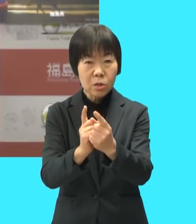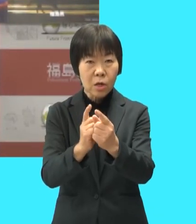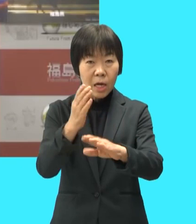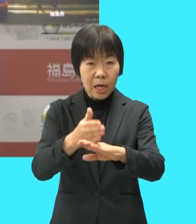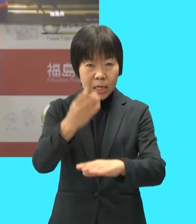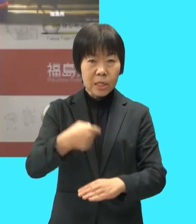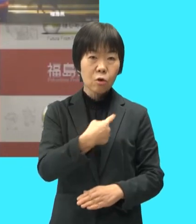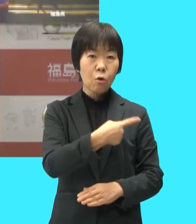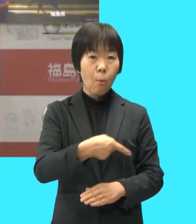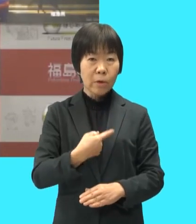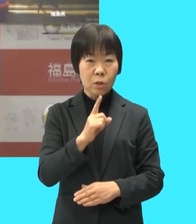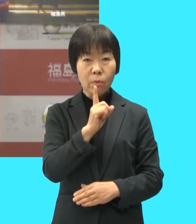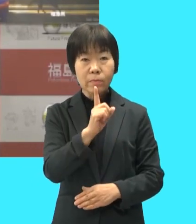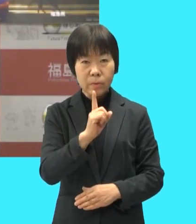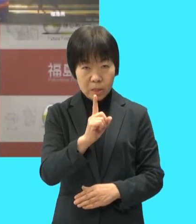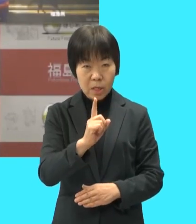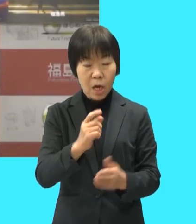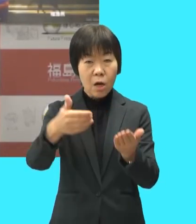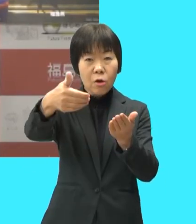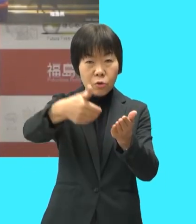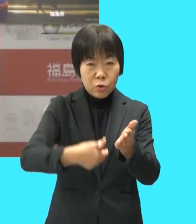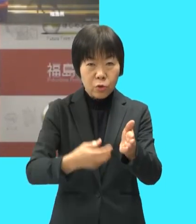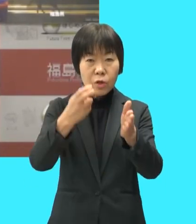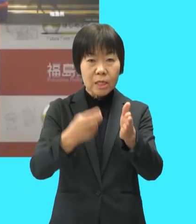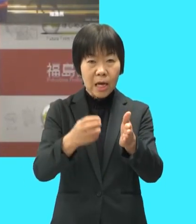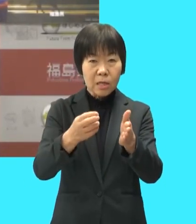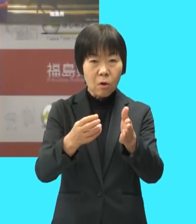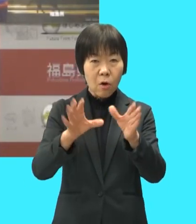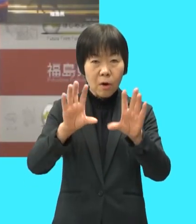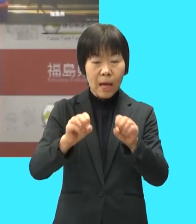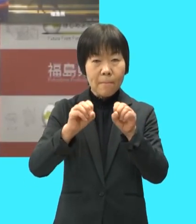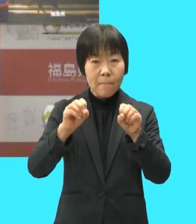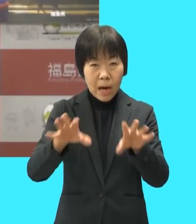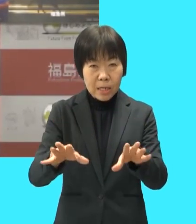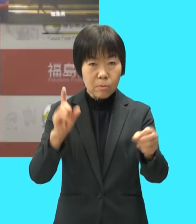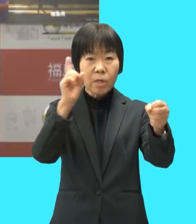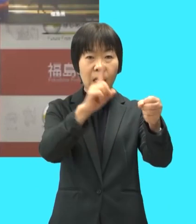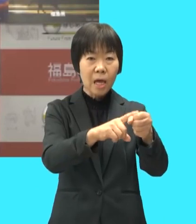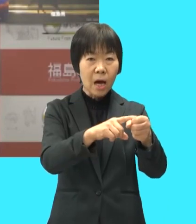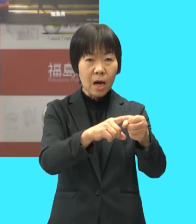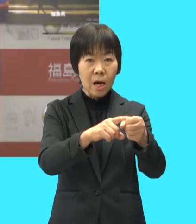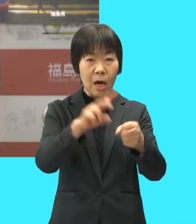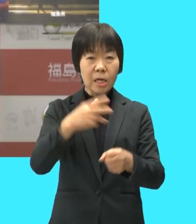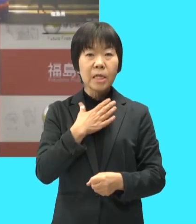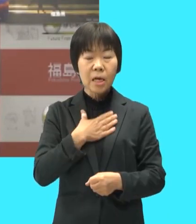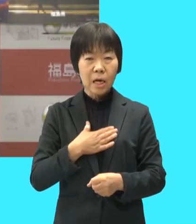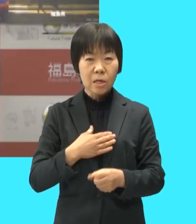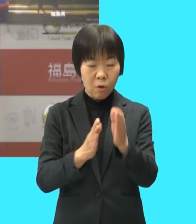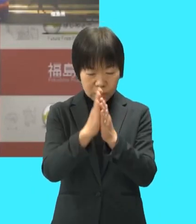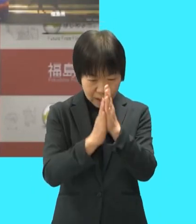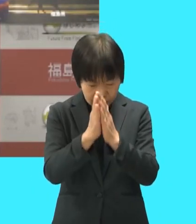伝えするとともに輸入規制の撤廃に向けたさらなるご理解をお願いいたしました